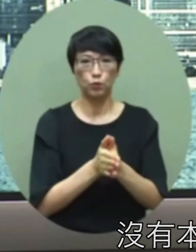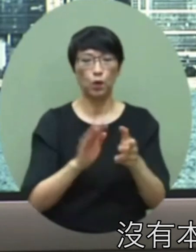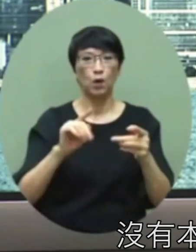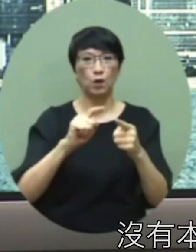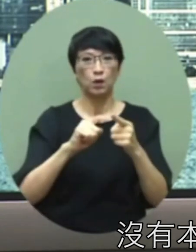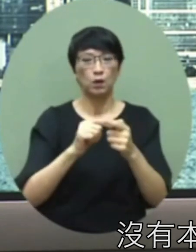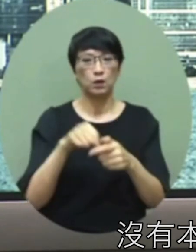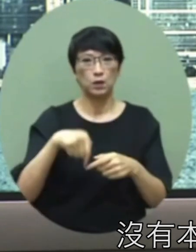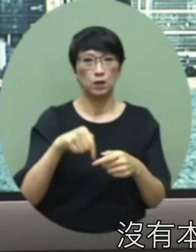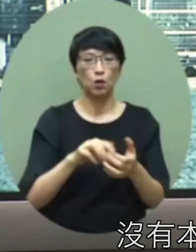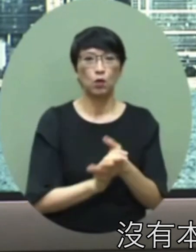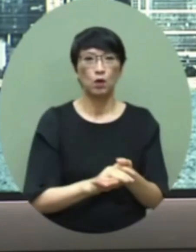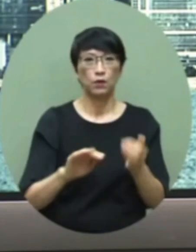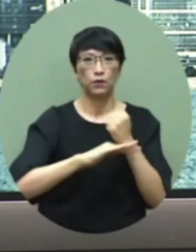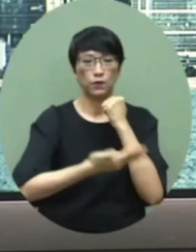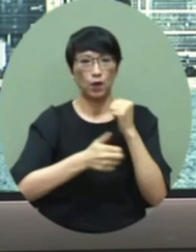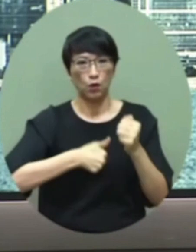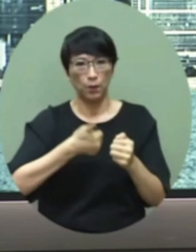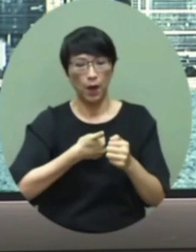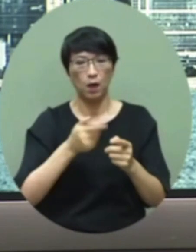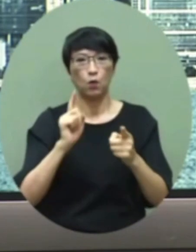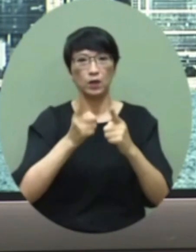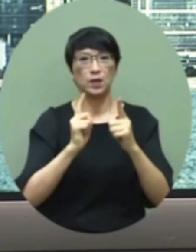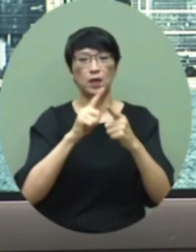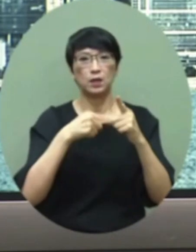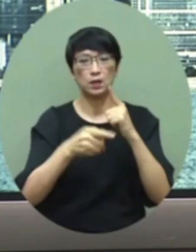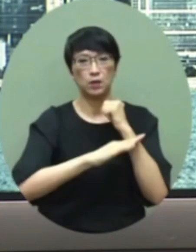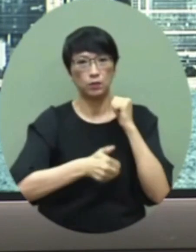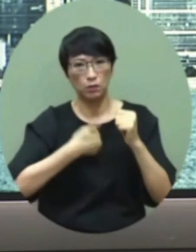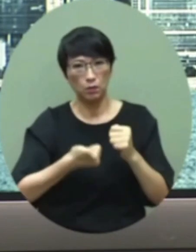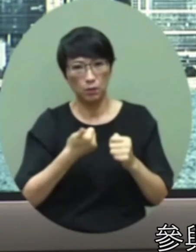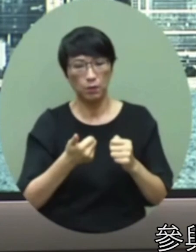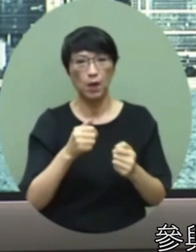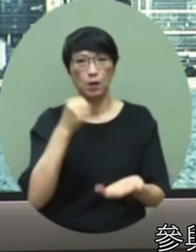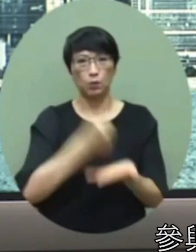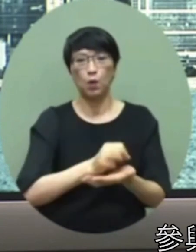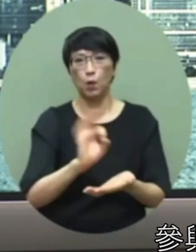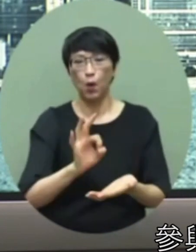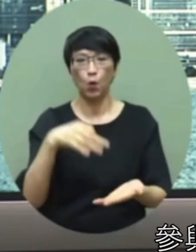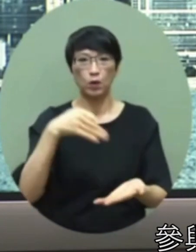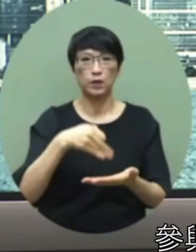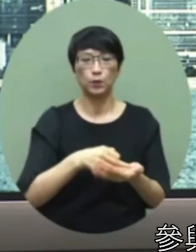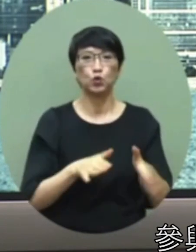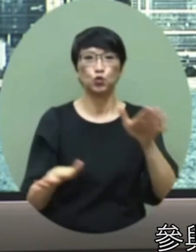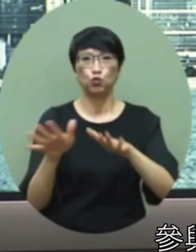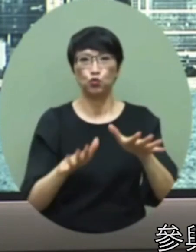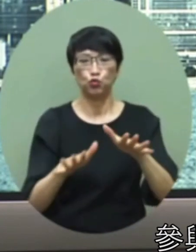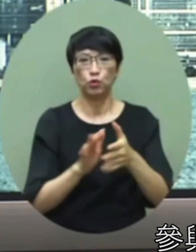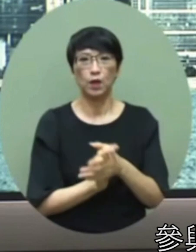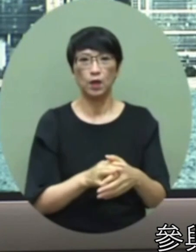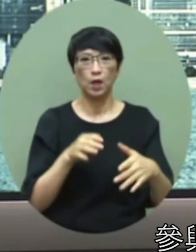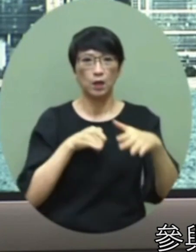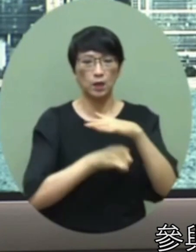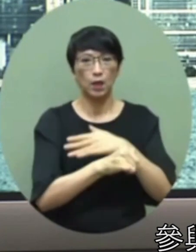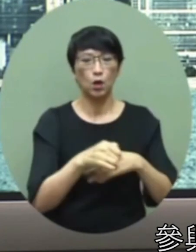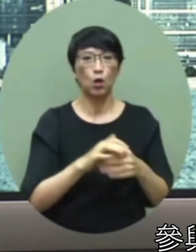律師或者大律師，可否以任何形式參與處理危害國